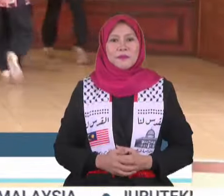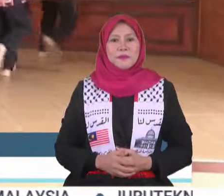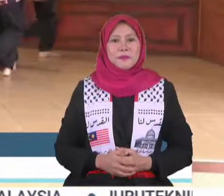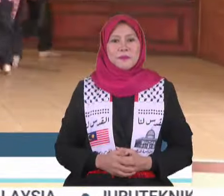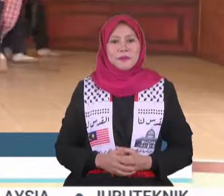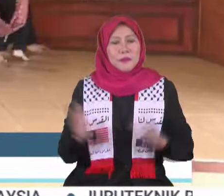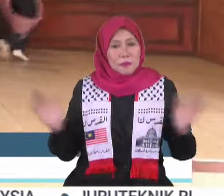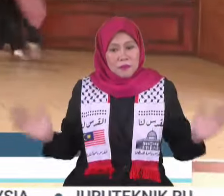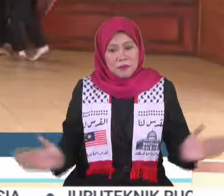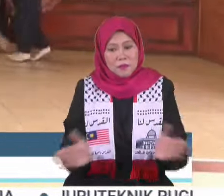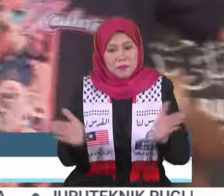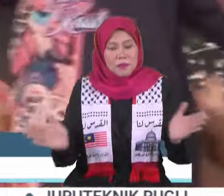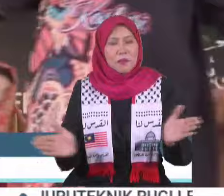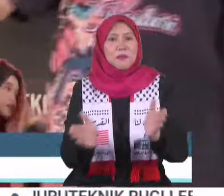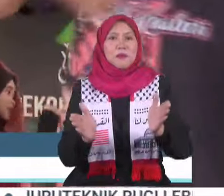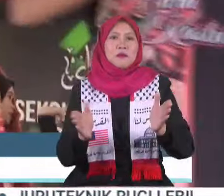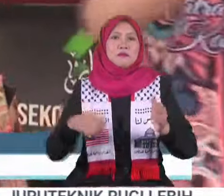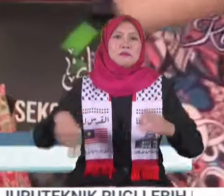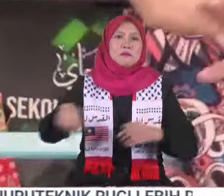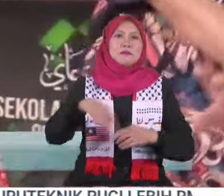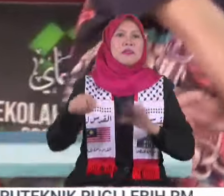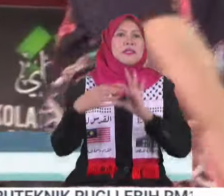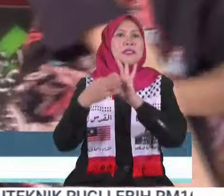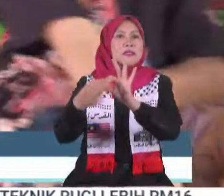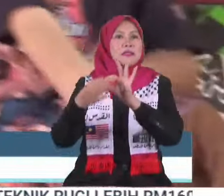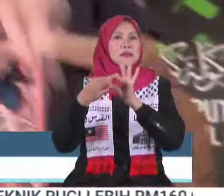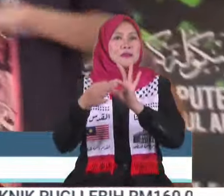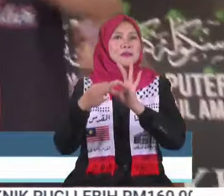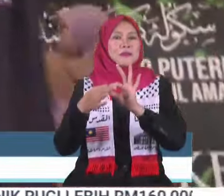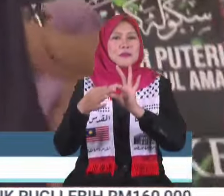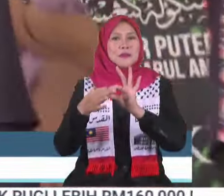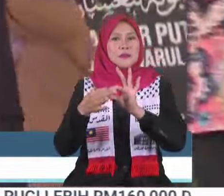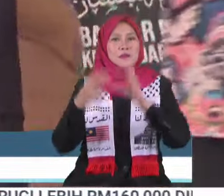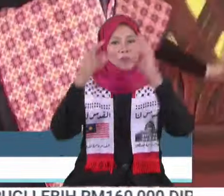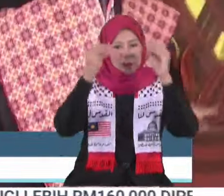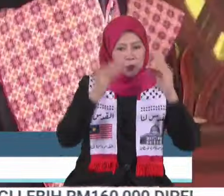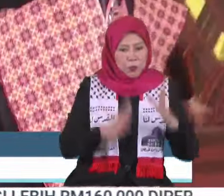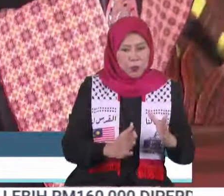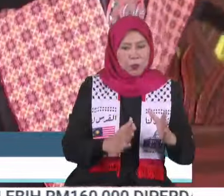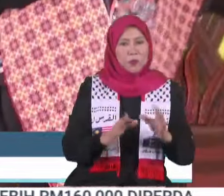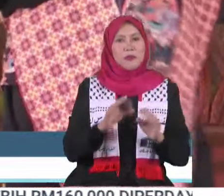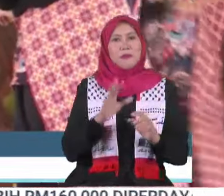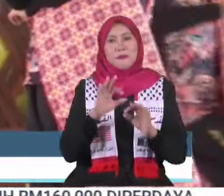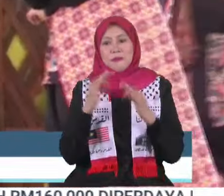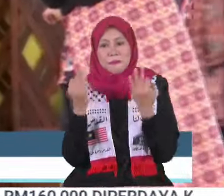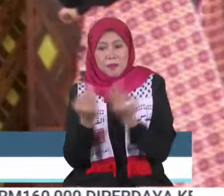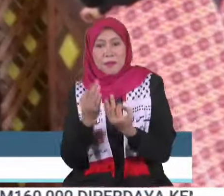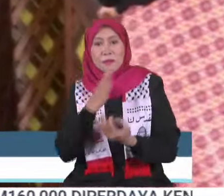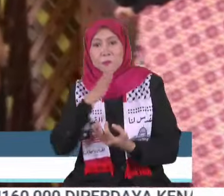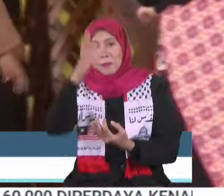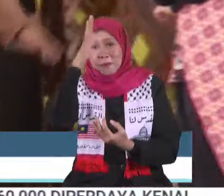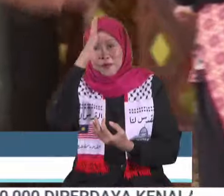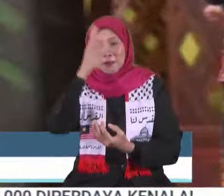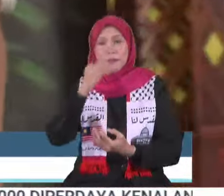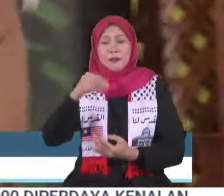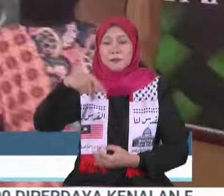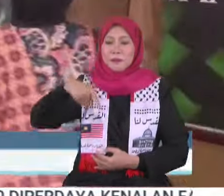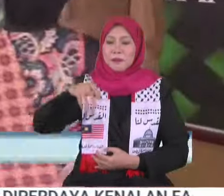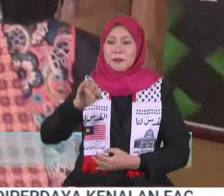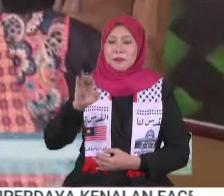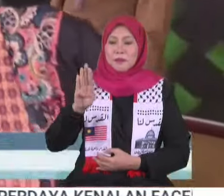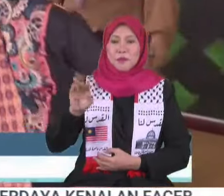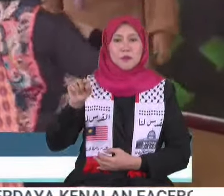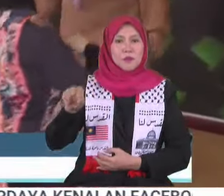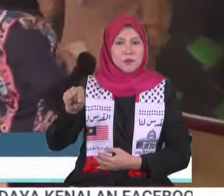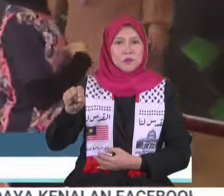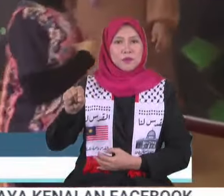Dorongan tu dah sebenarnya datang daripada mungkin kerjasama daripada guru, waris, juga PIBG serta